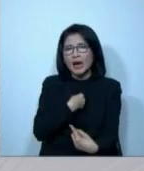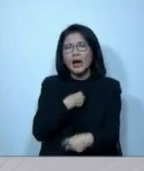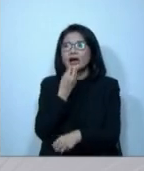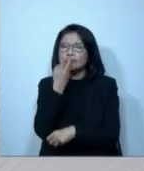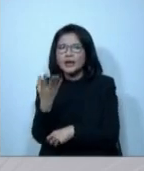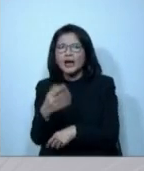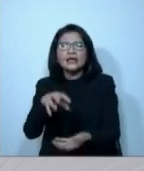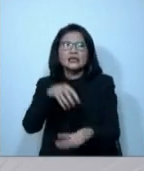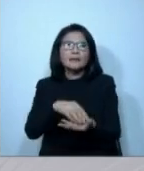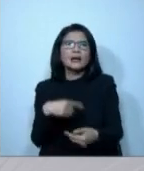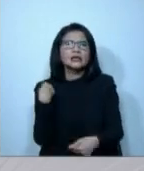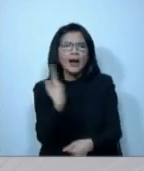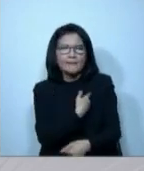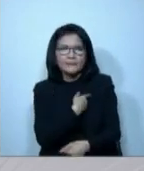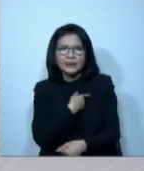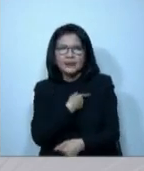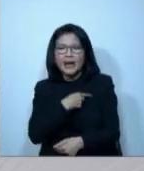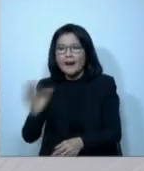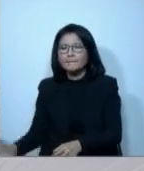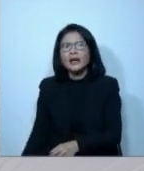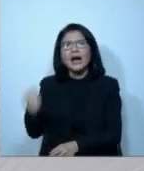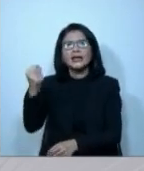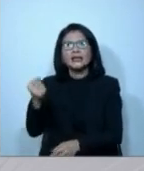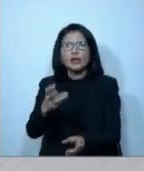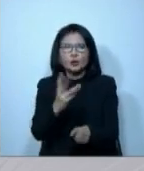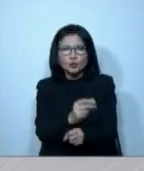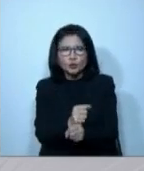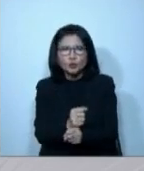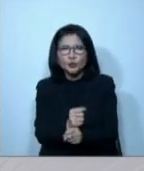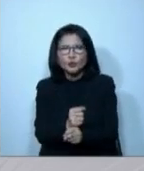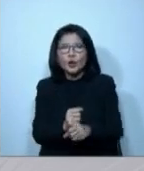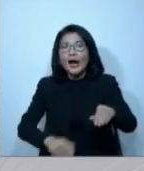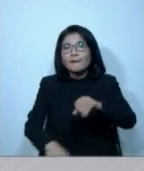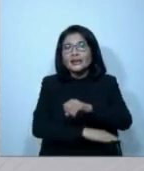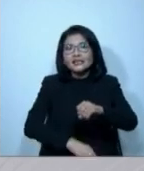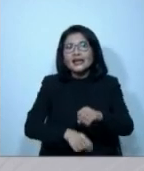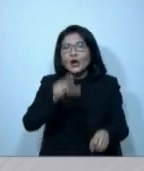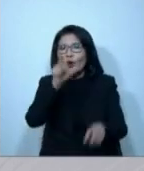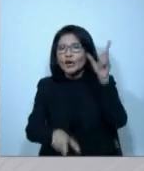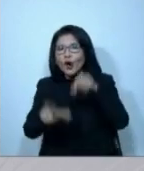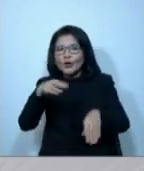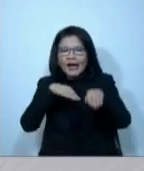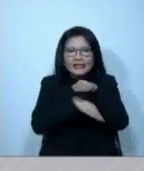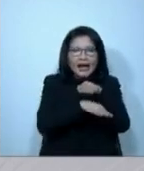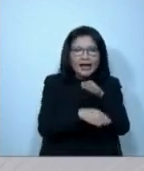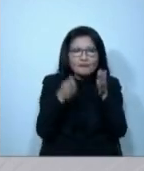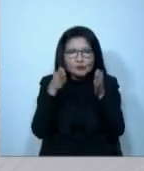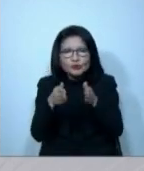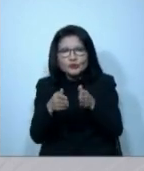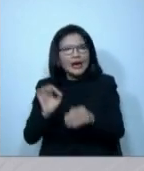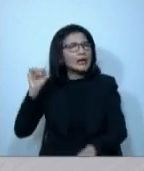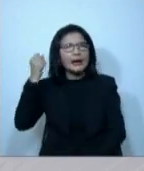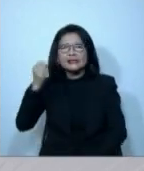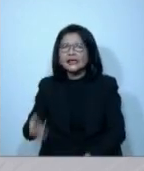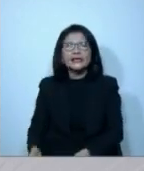di tempat kami pengangkatan guru-guru itu mendasarkan ordal. Kalau tidak ada ordal, enggak bisa jadi guru, enggak bisa